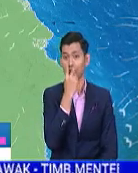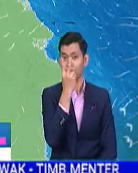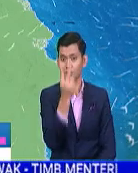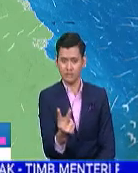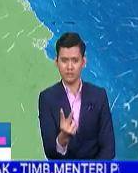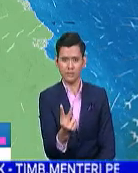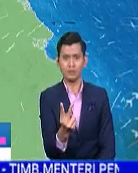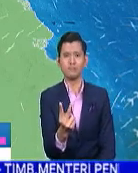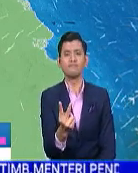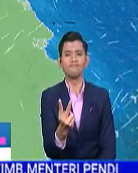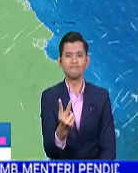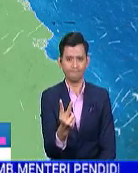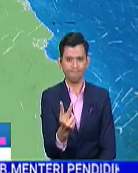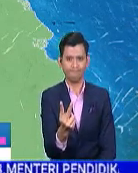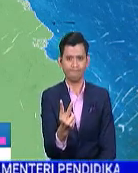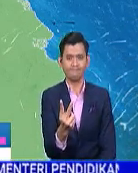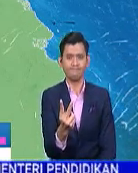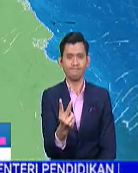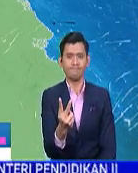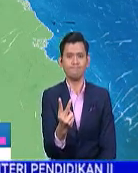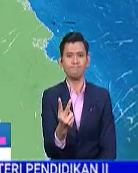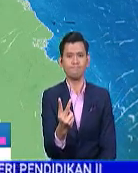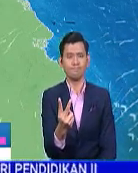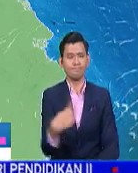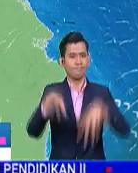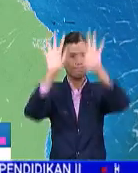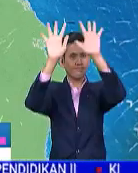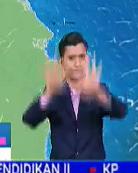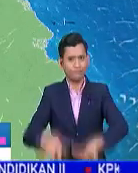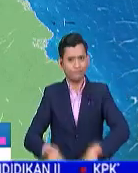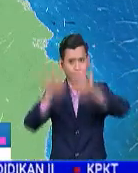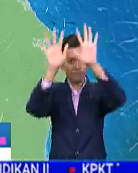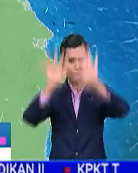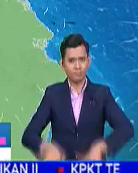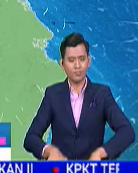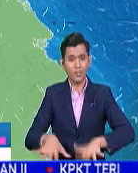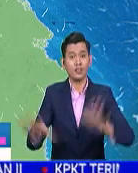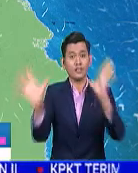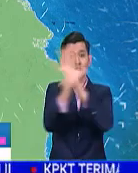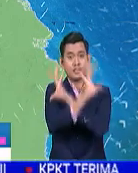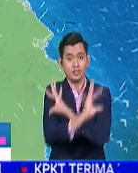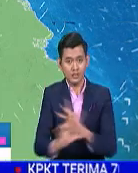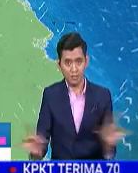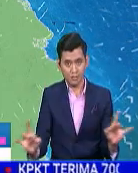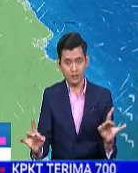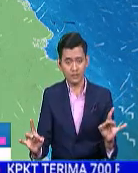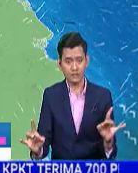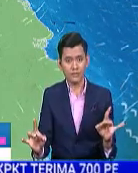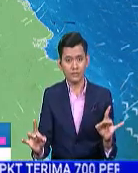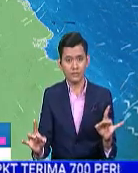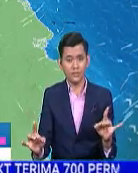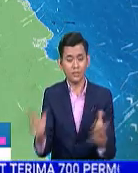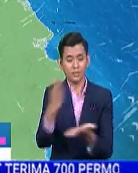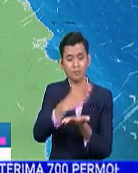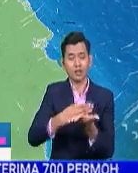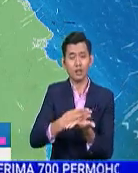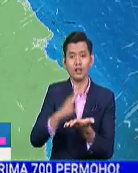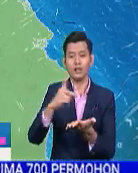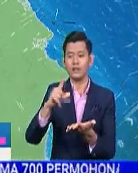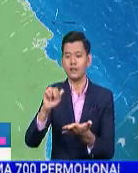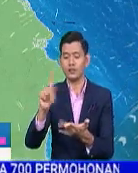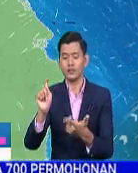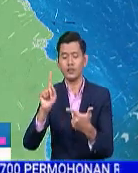ini dicerap di hampir kesemua bahagian di negeri Sarawak, juga melibatkan bahagian Kudat dan